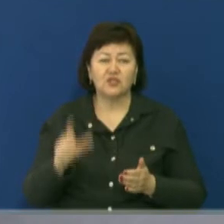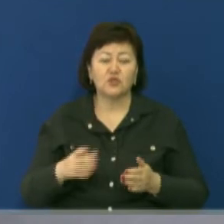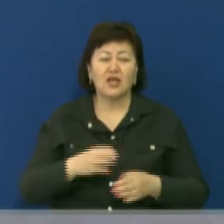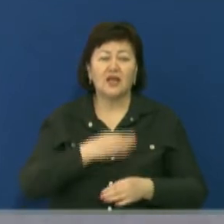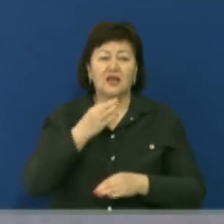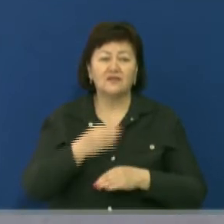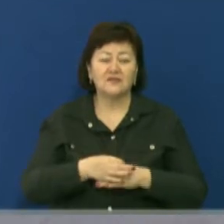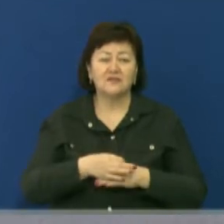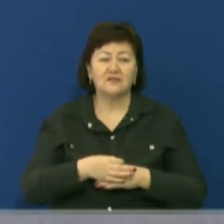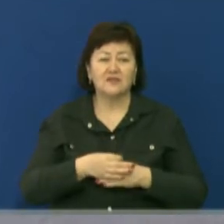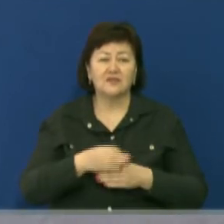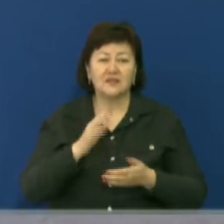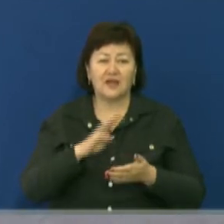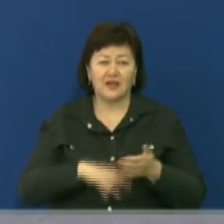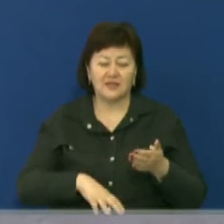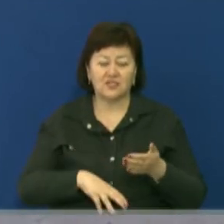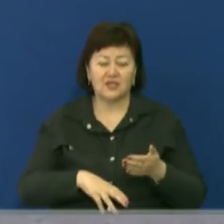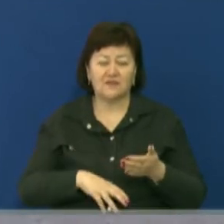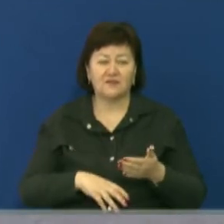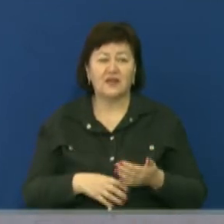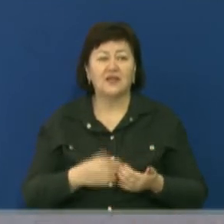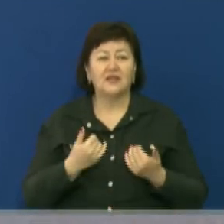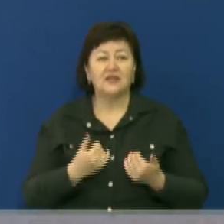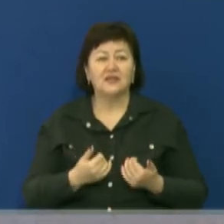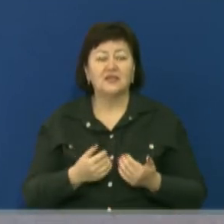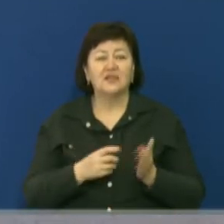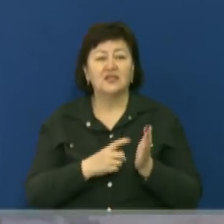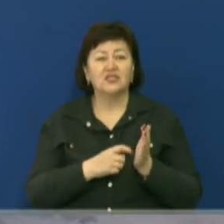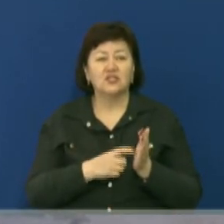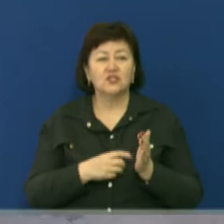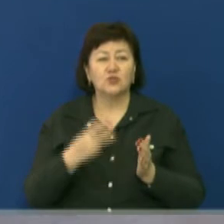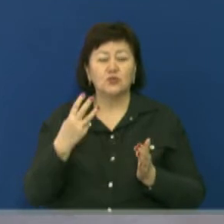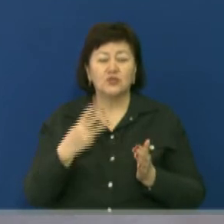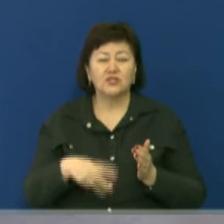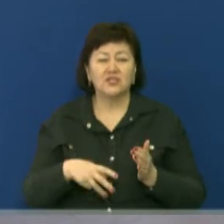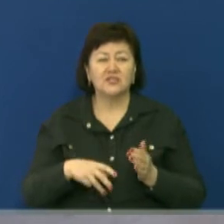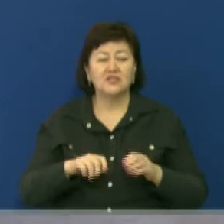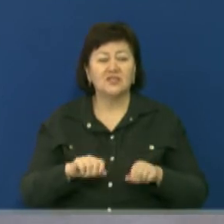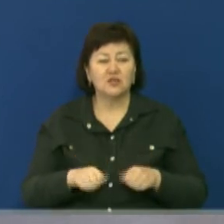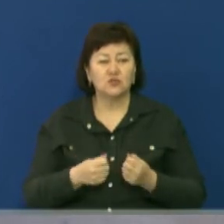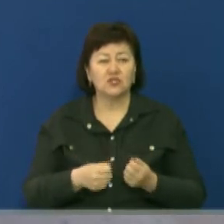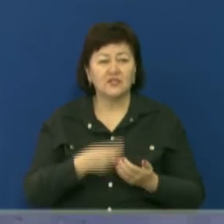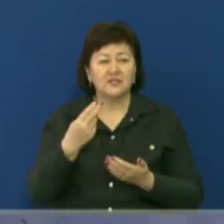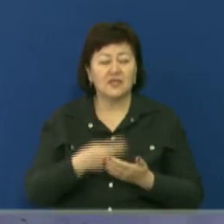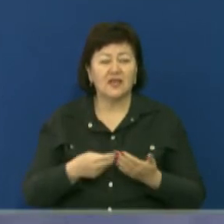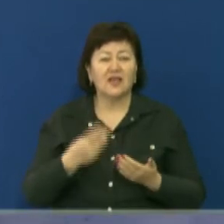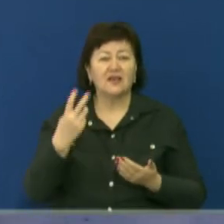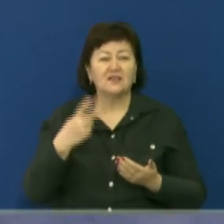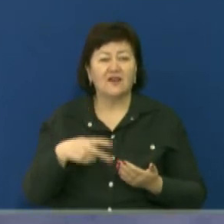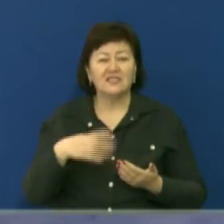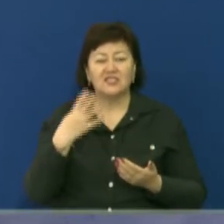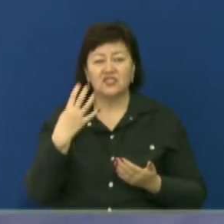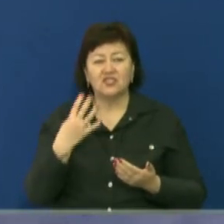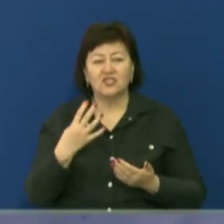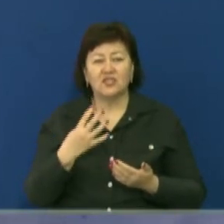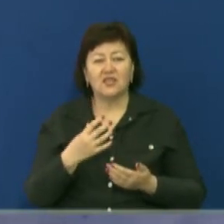жауапкершілікке тартылды. Қауіпсіз жол жедел алдын алу шарасы басталғалы бері 630-дан аса ереже бұзу фактілері тіркелді. 24 автокөлік айып